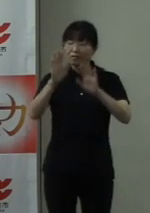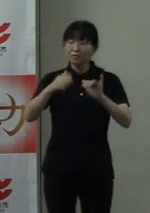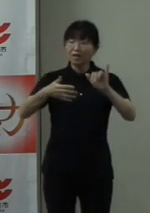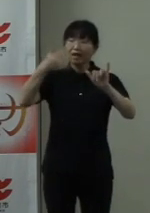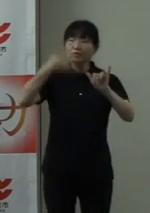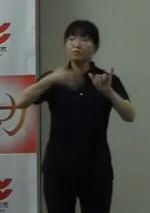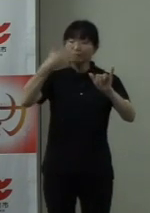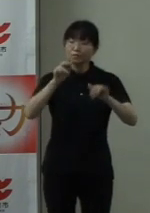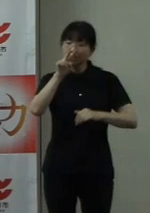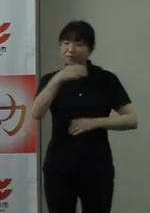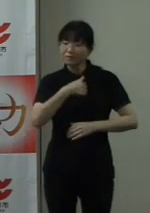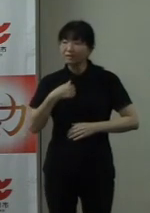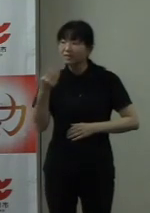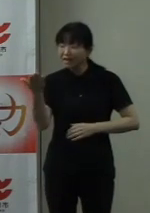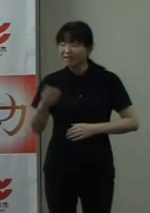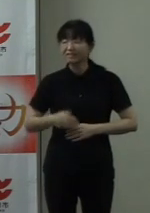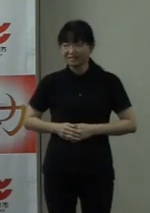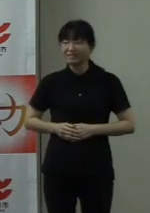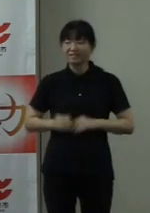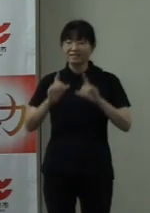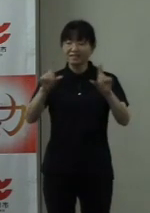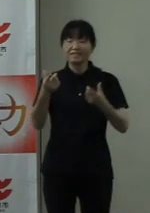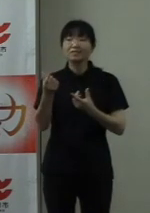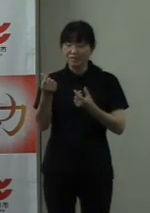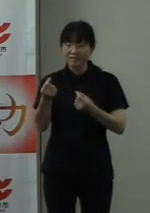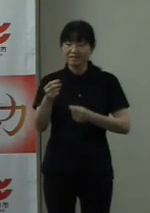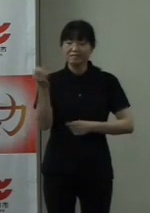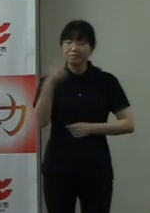はい、出雲市の、YouTube の方にお願いします。ありがとうございます。